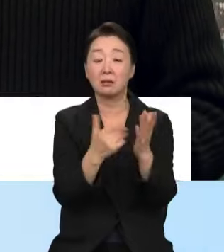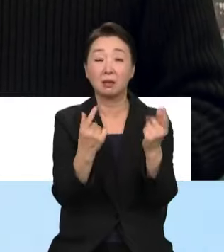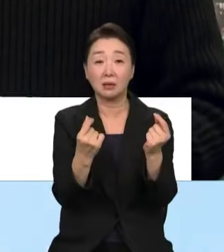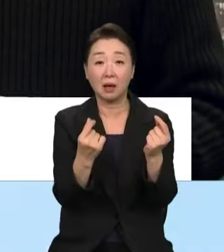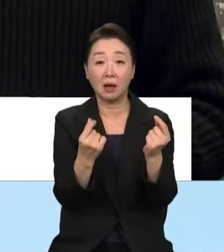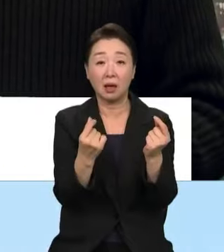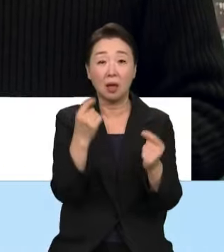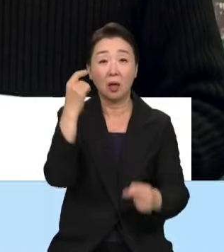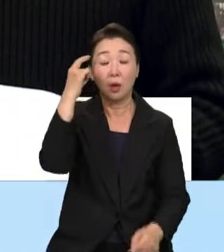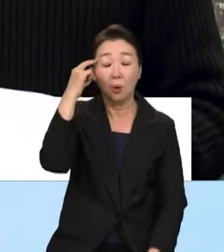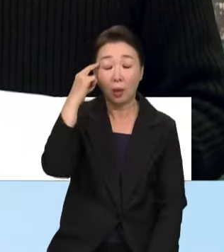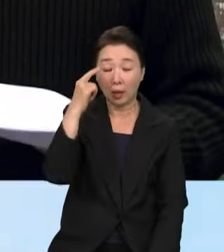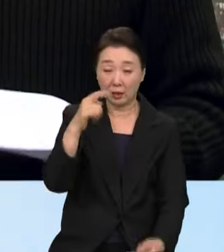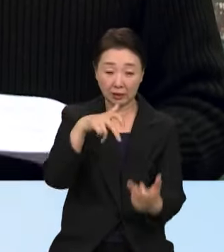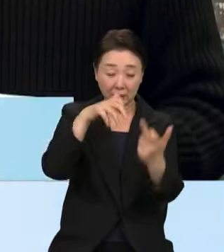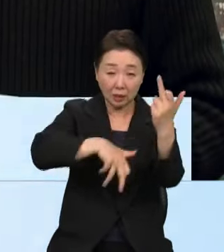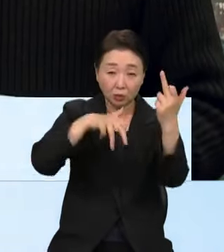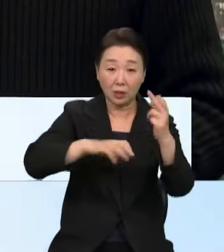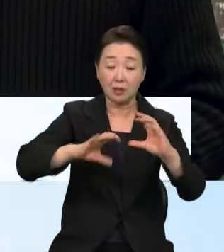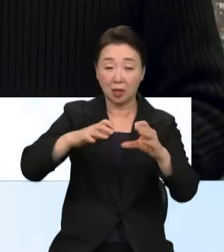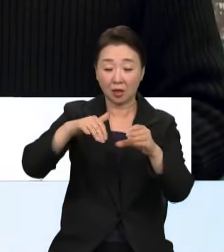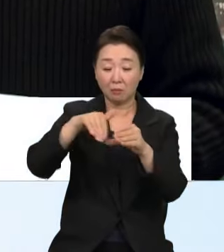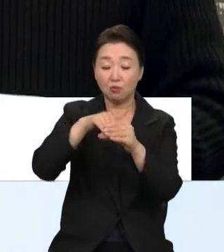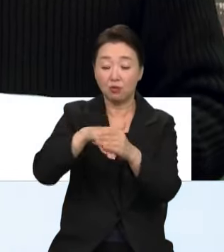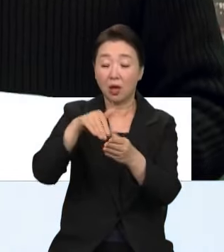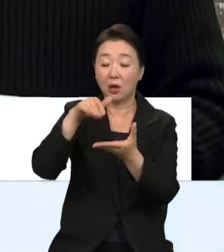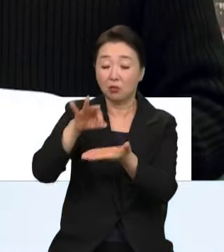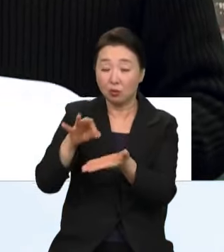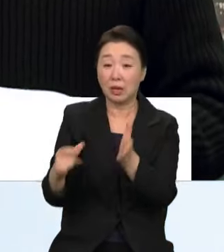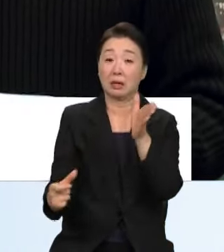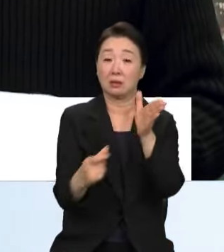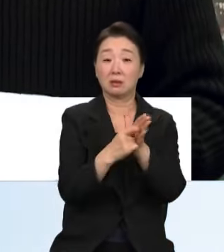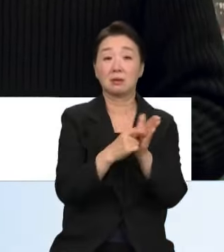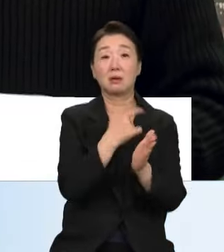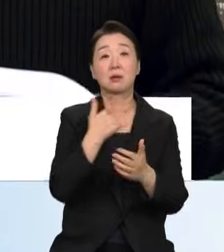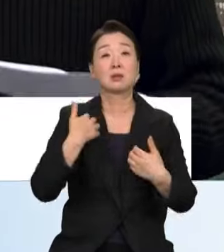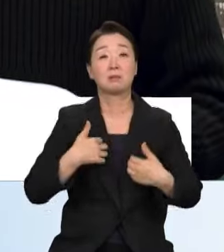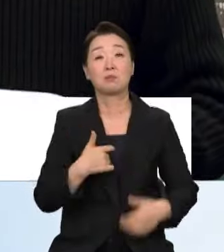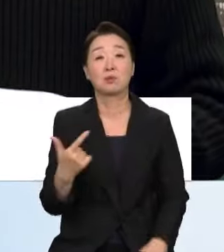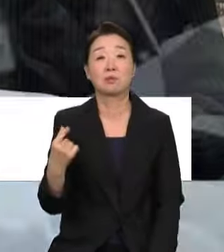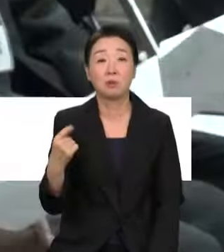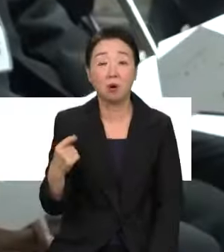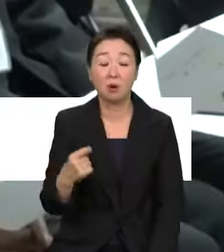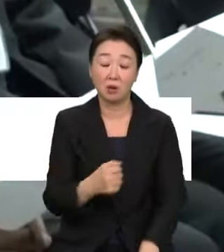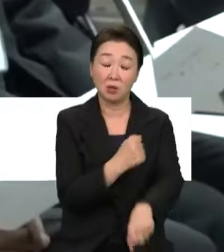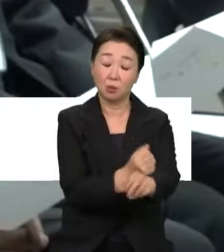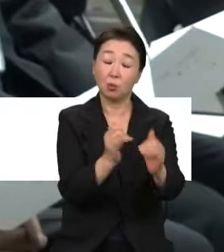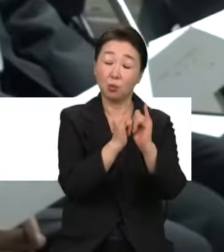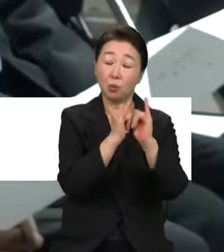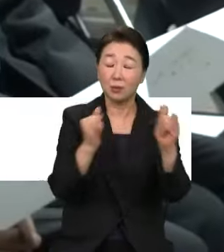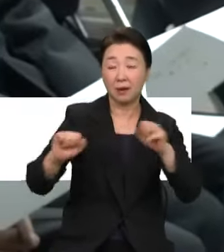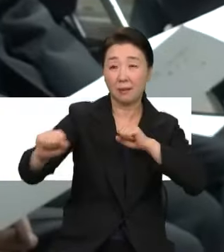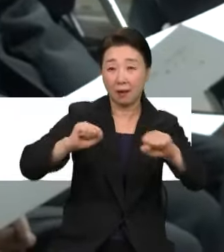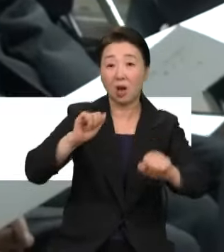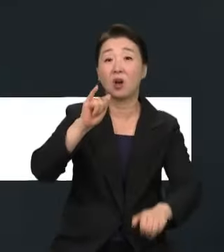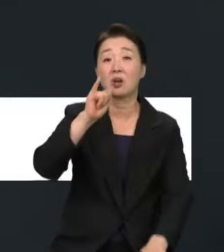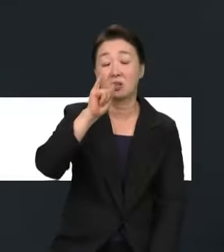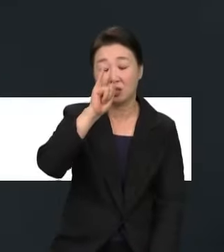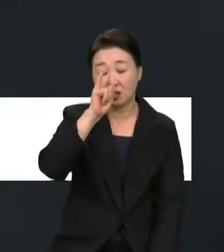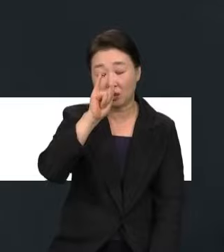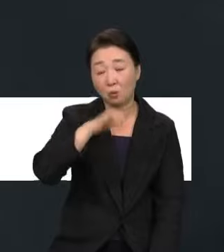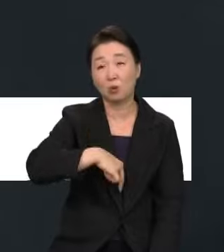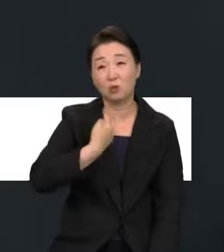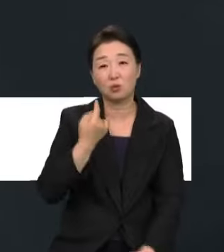주최측은 사도 강산이 세계 문화유산에 등재된 건 큰 기쁨이라면 노동자들의 활약이 있었다고 자축의